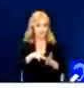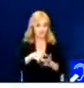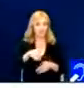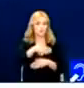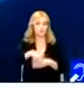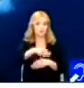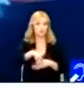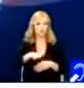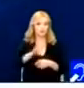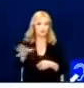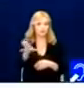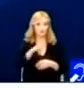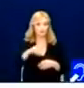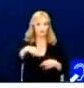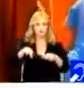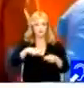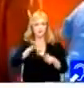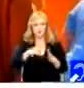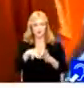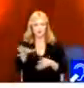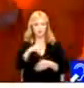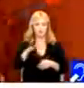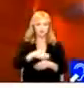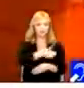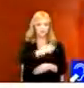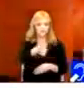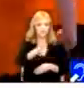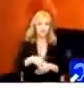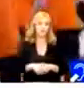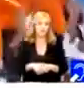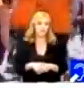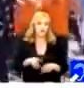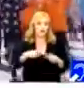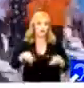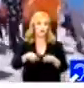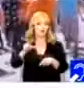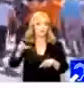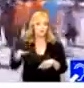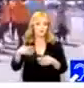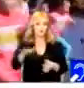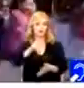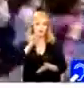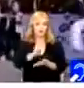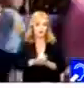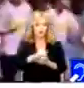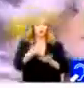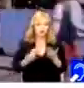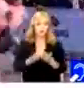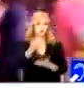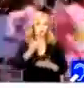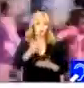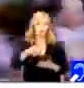străzilor Gavril Bănulescu, Bodoni și Pușkin, va fi restricționată încă din această noapte. Organizatorii au publicat noile trasee ale